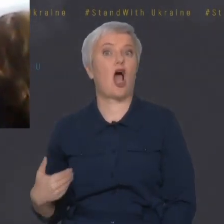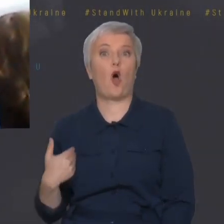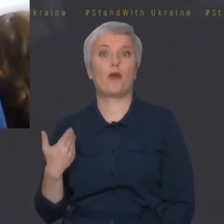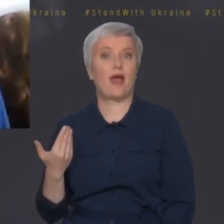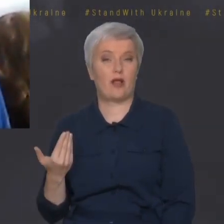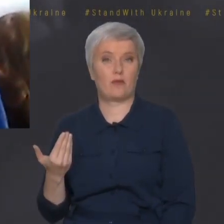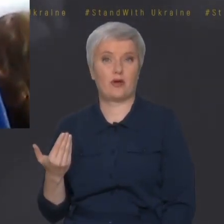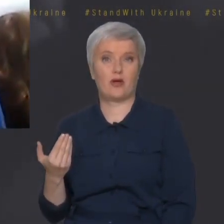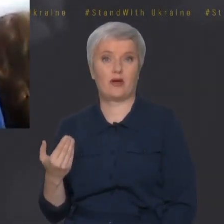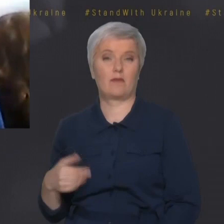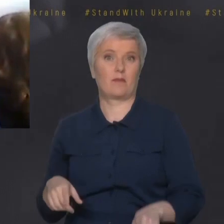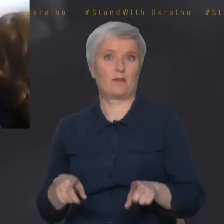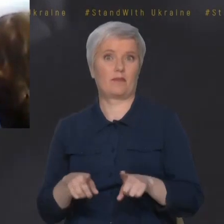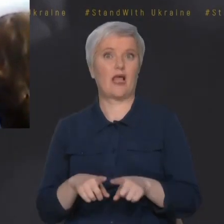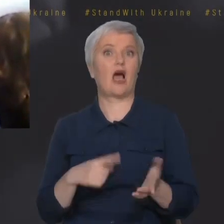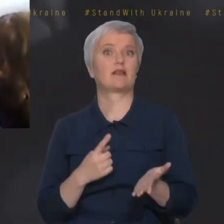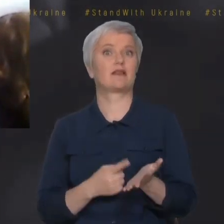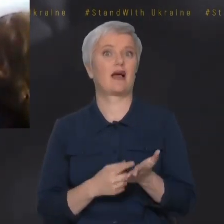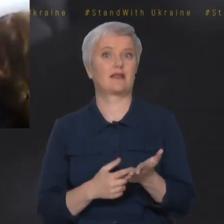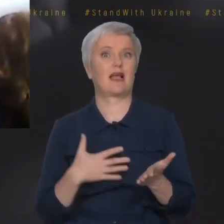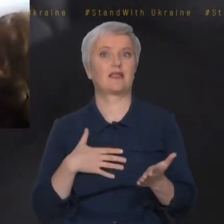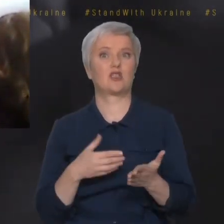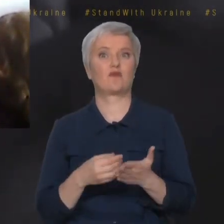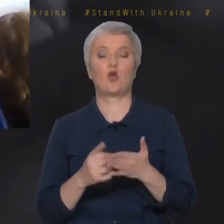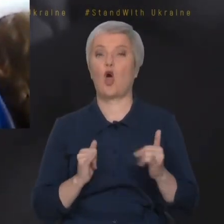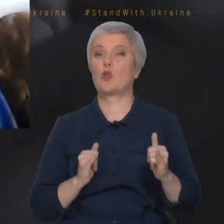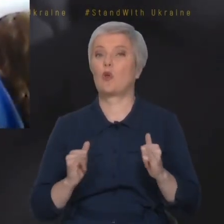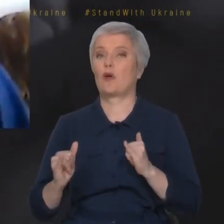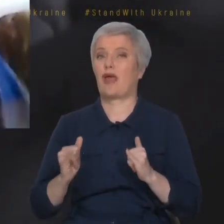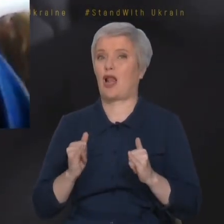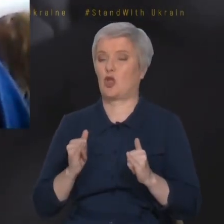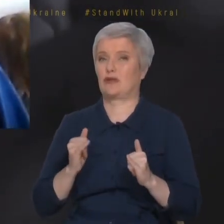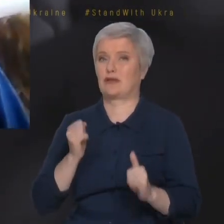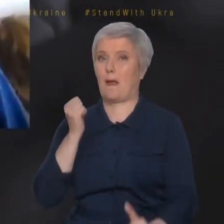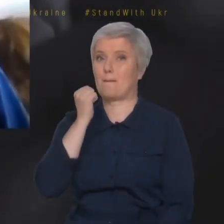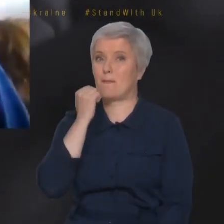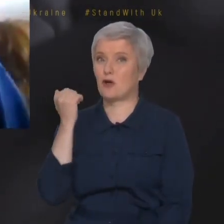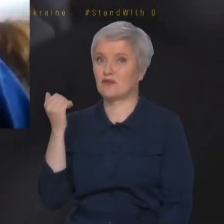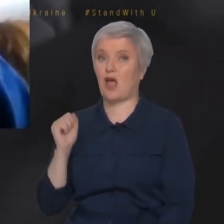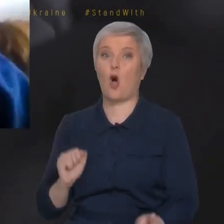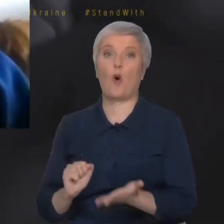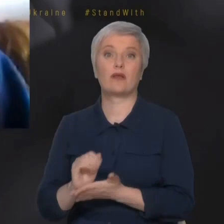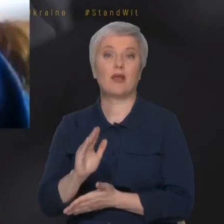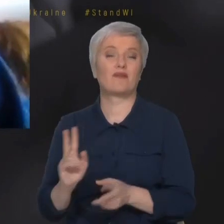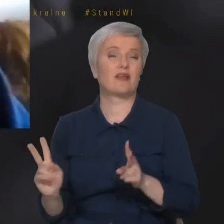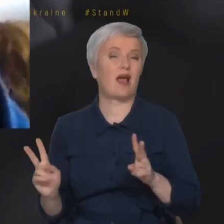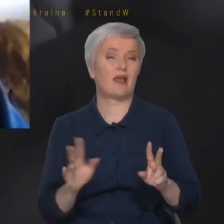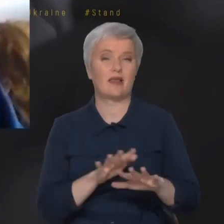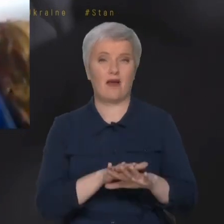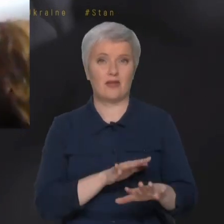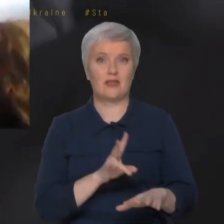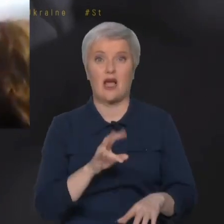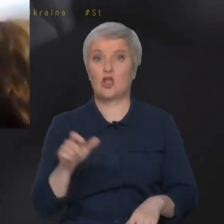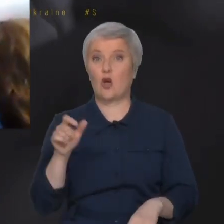в очередной раз там доказать свою лояльность Москве и отправить какие-то войска, но он прекрасно